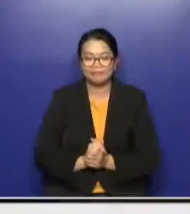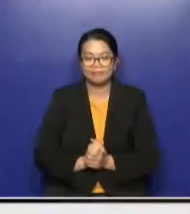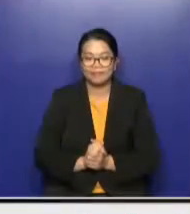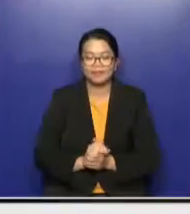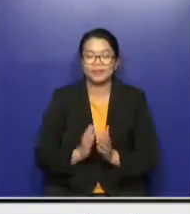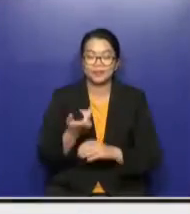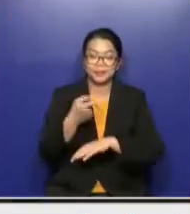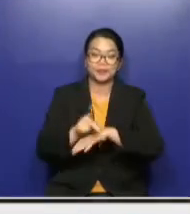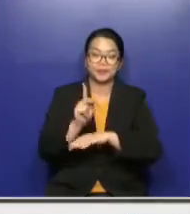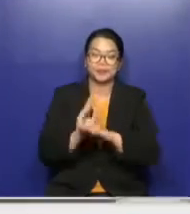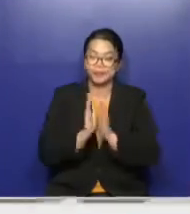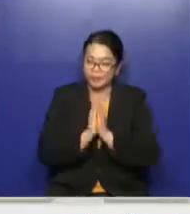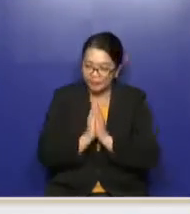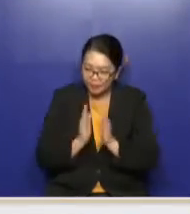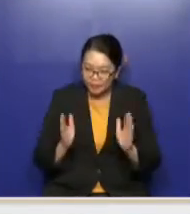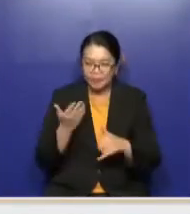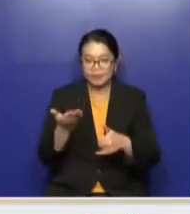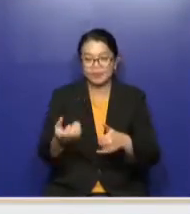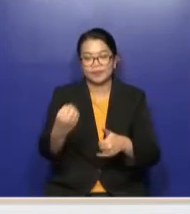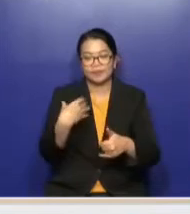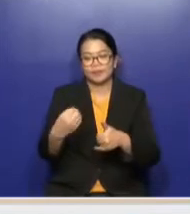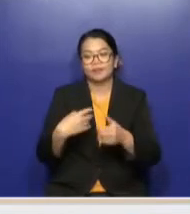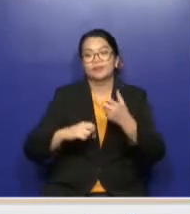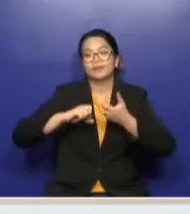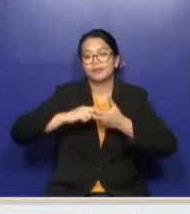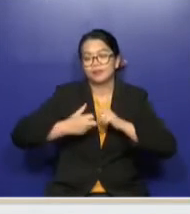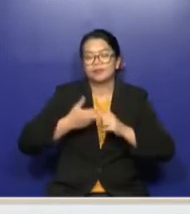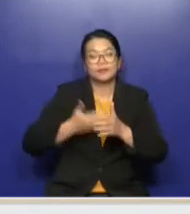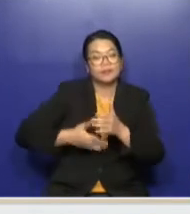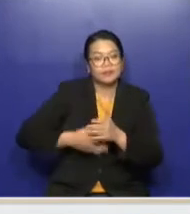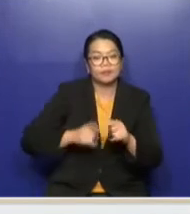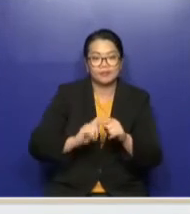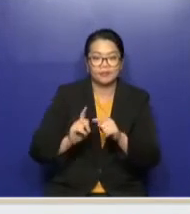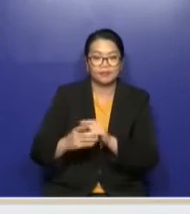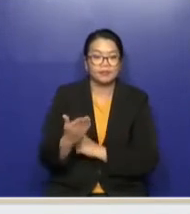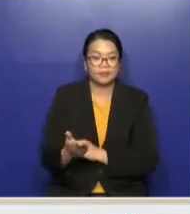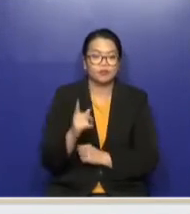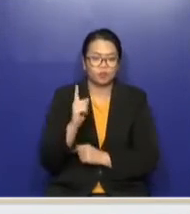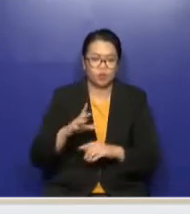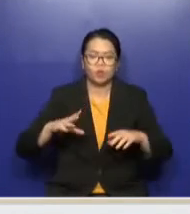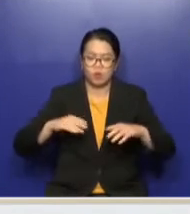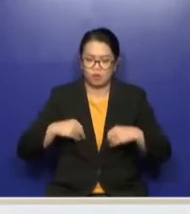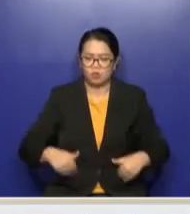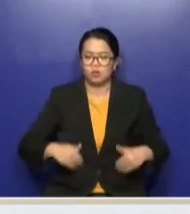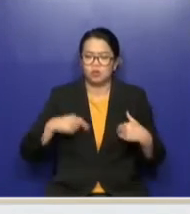อบคุณท่านรังสีมานะครับที่สะท้อนปัญหาแต่ว่าท่านรังสีมาก็ต้องยอมรับข้อเท็จจริงว่